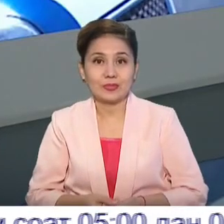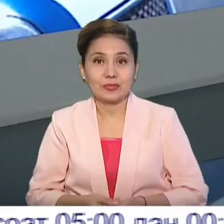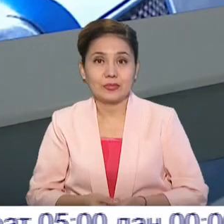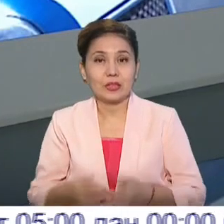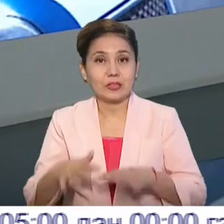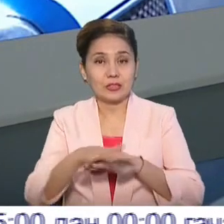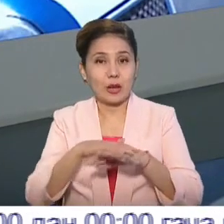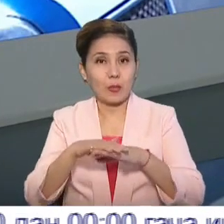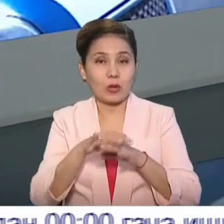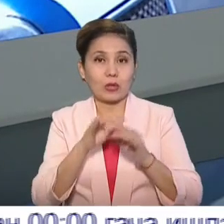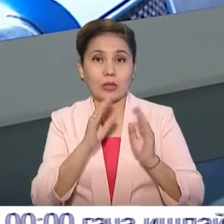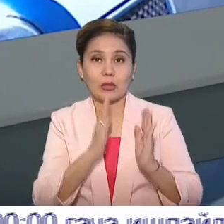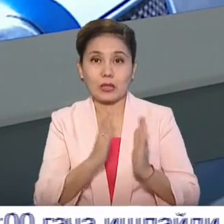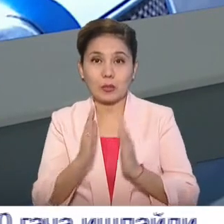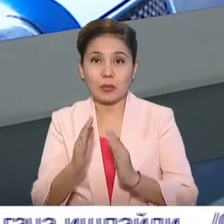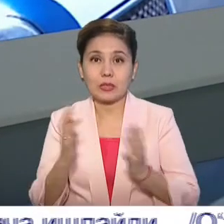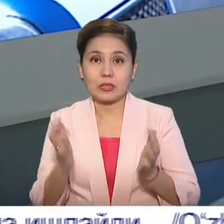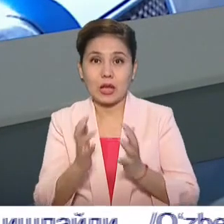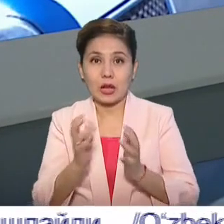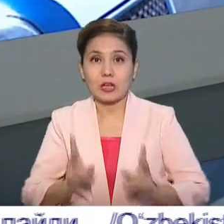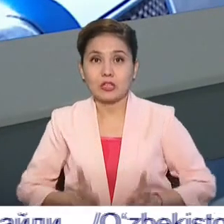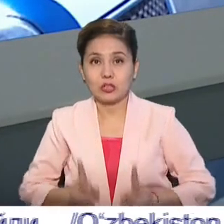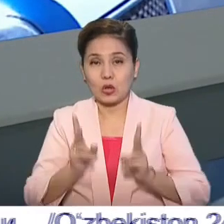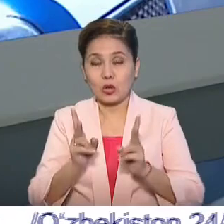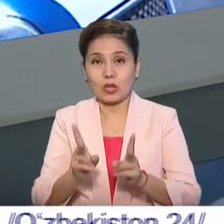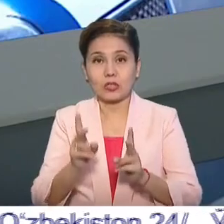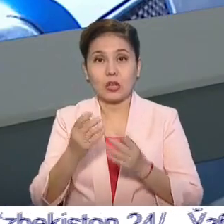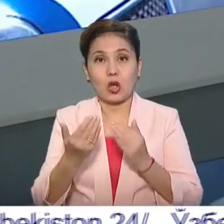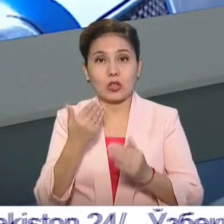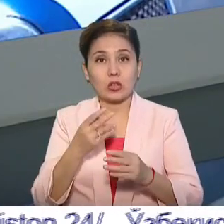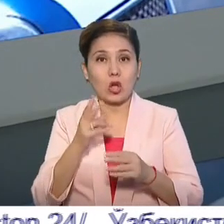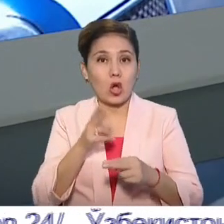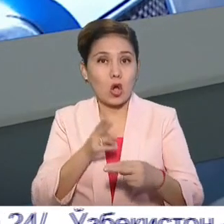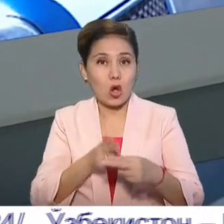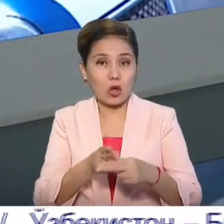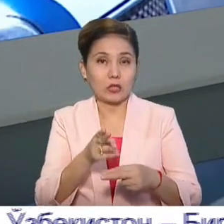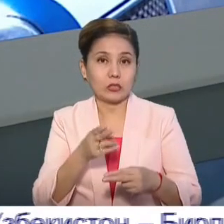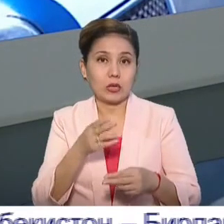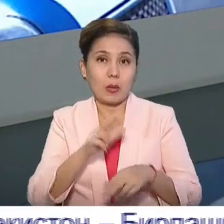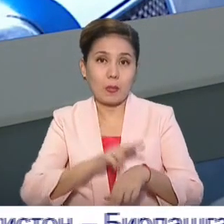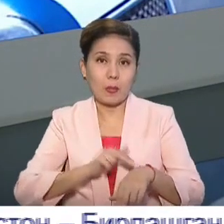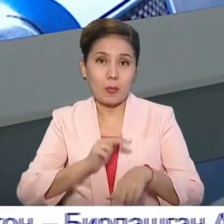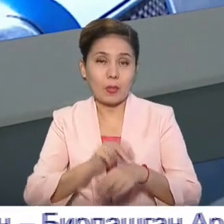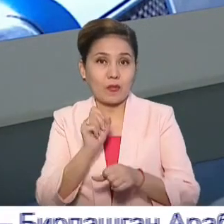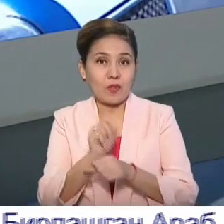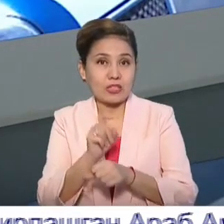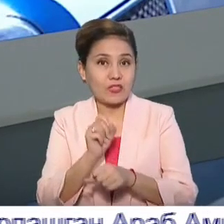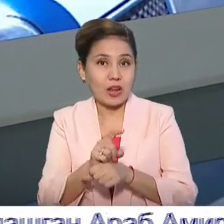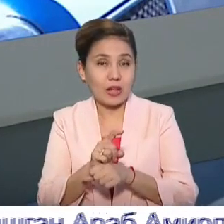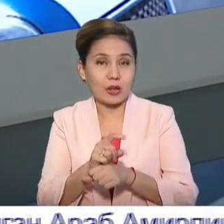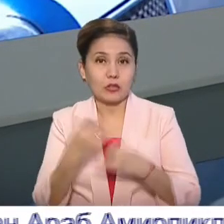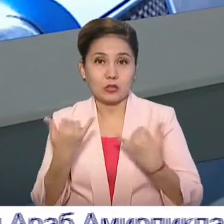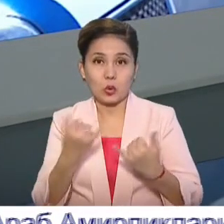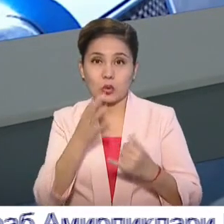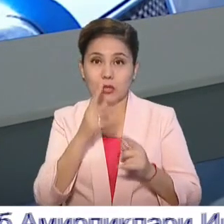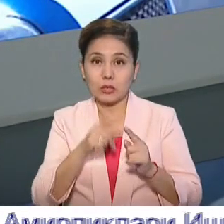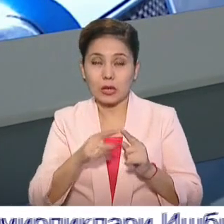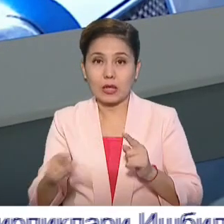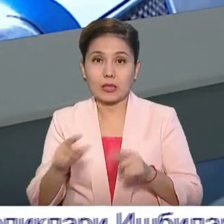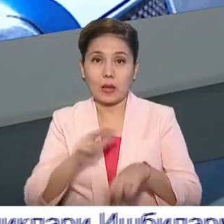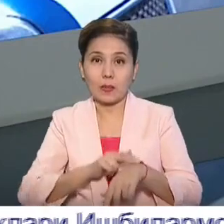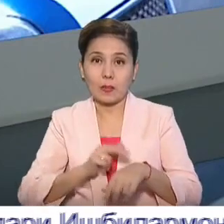Jamoat tartibini saqlash, jinoyatchilikning oldini olish, patrul post xizmati va profilaktika inspektorlarining asosiy vazifalaridir. So'nggi yillarda